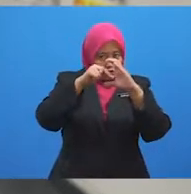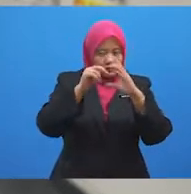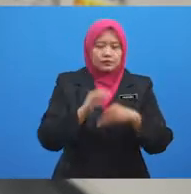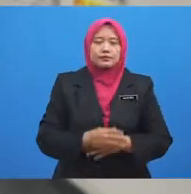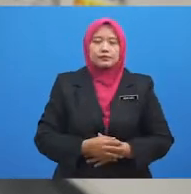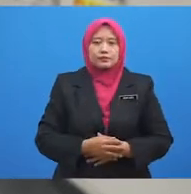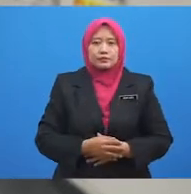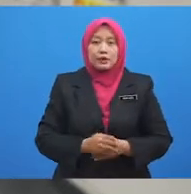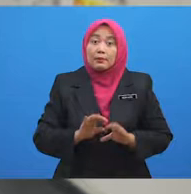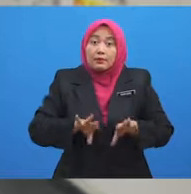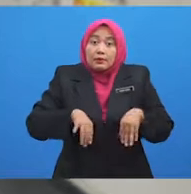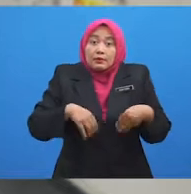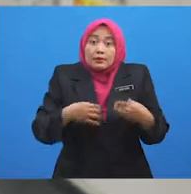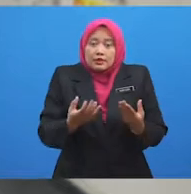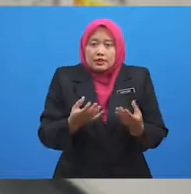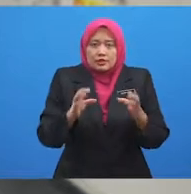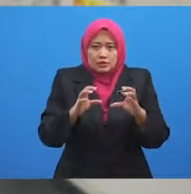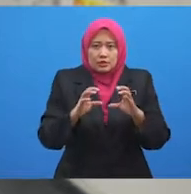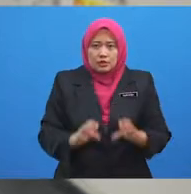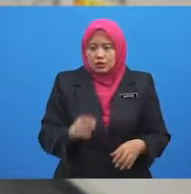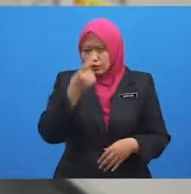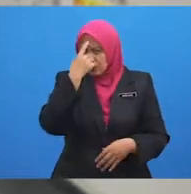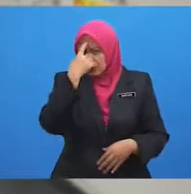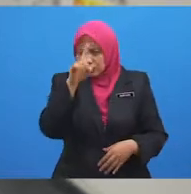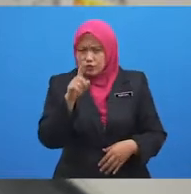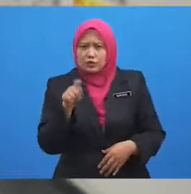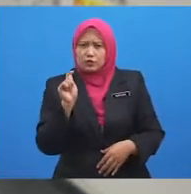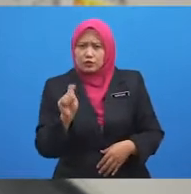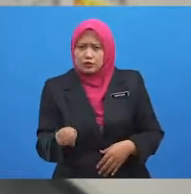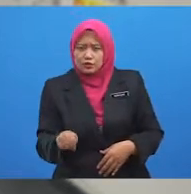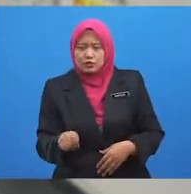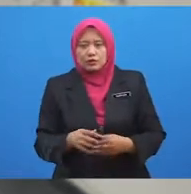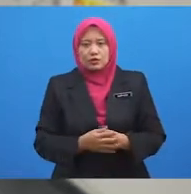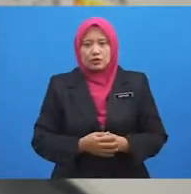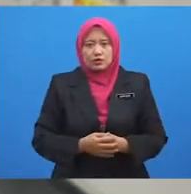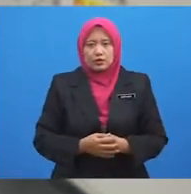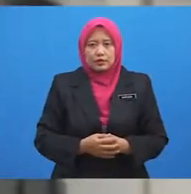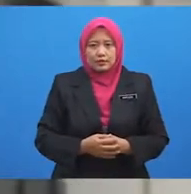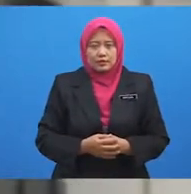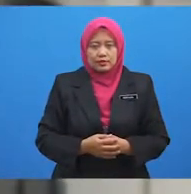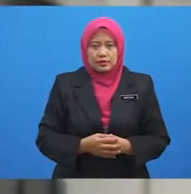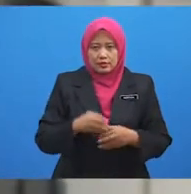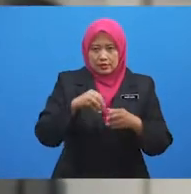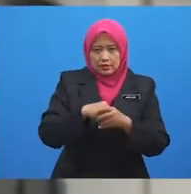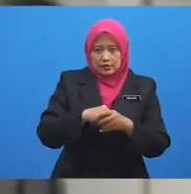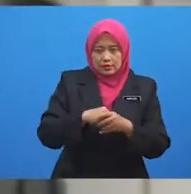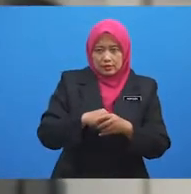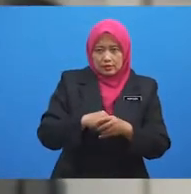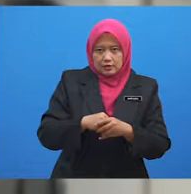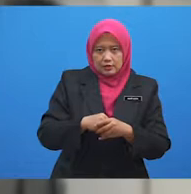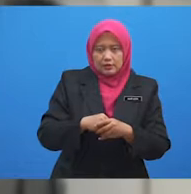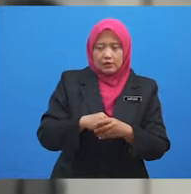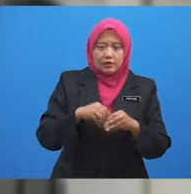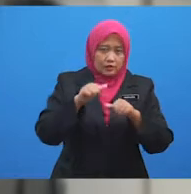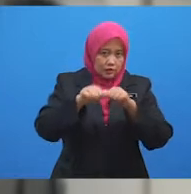cara untuk menentukan bilangan proton suatu atom? Ya,